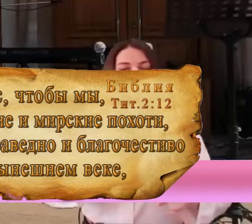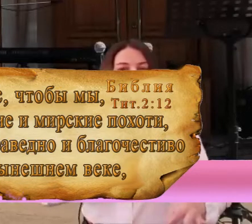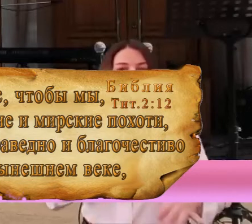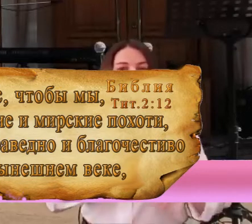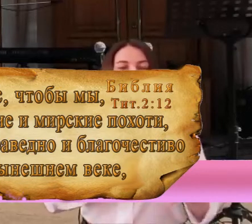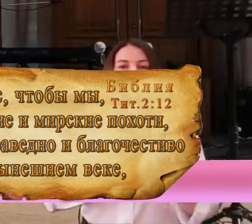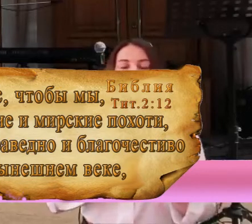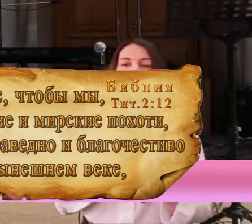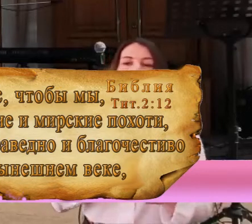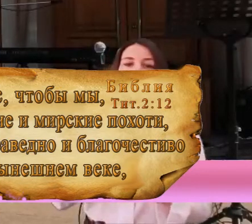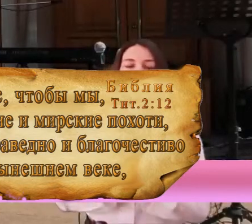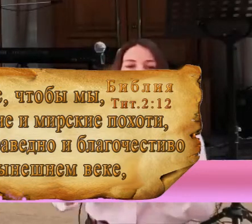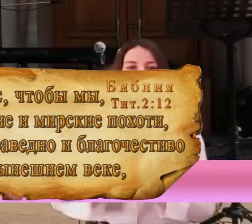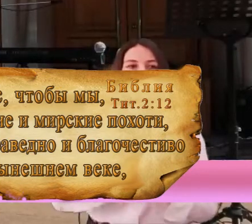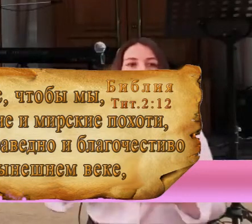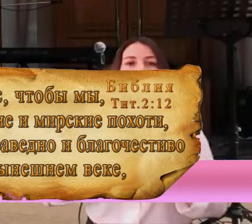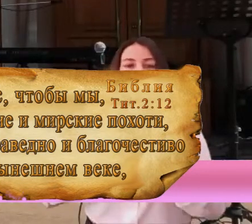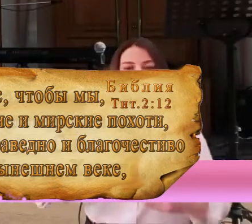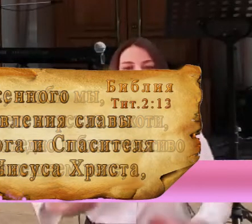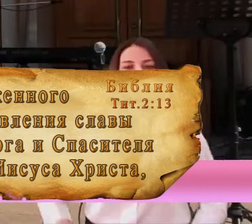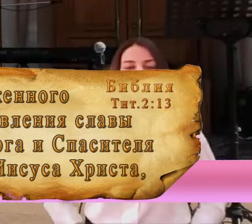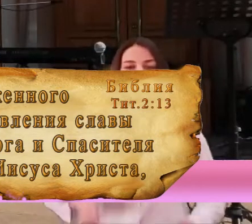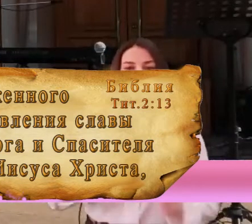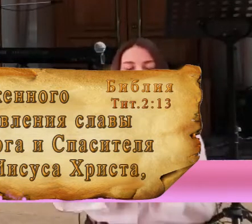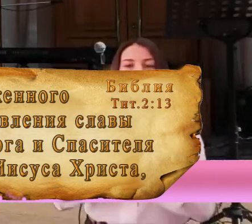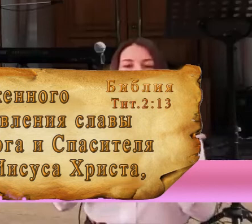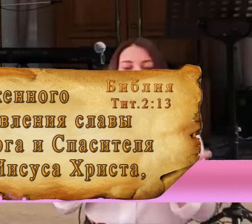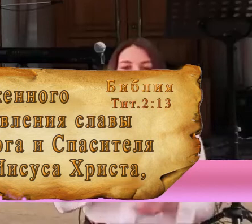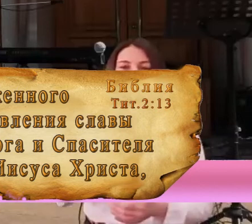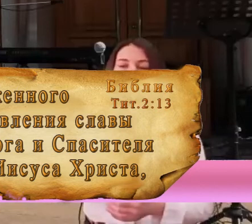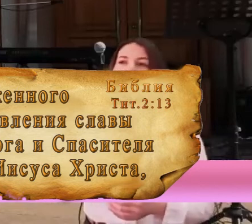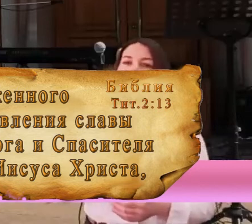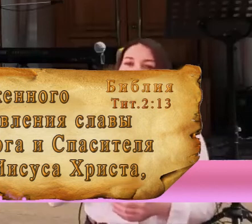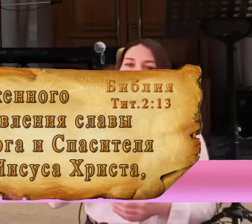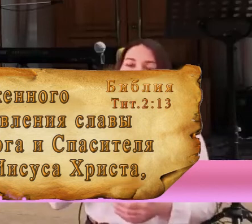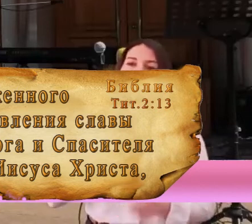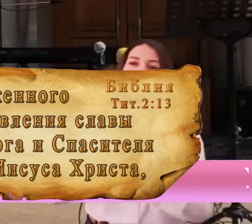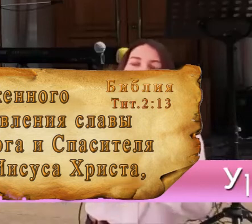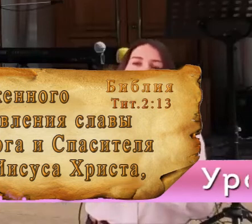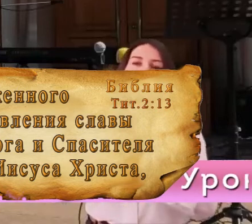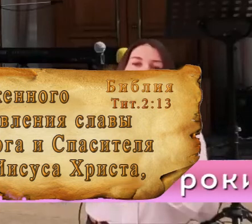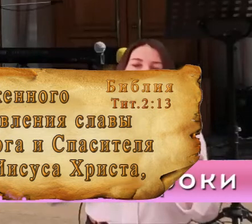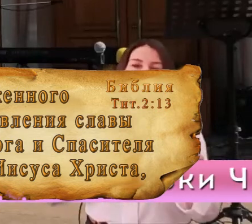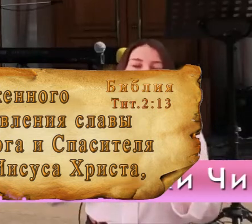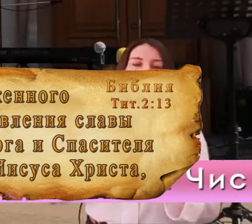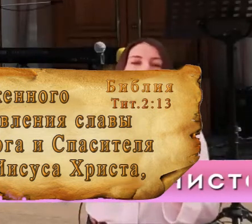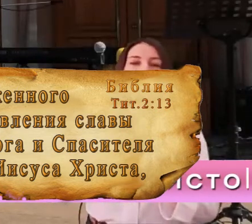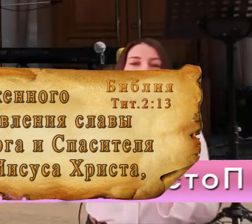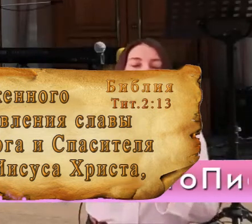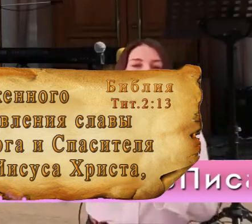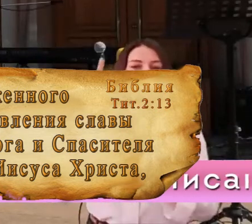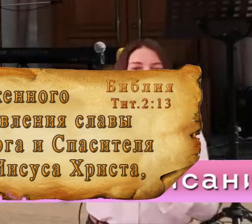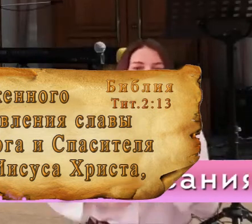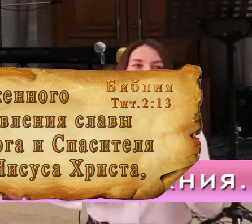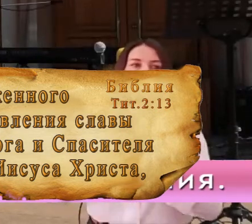праведно в благочестии жили в нынешнем веке, ожидая блаженного упования и явления славы